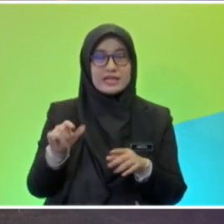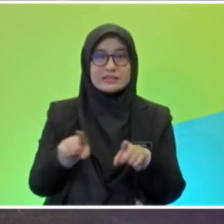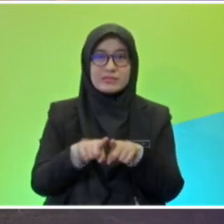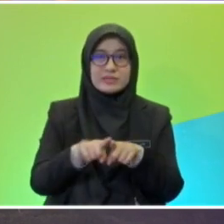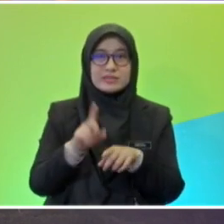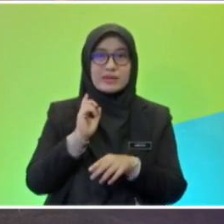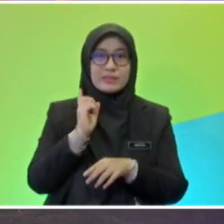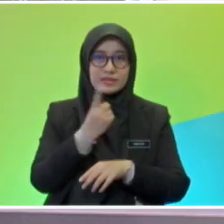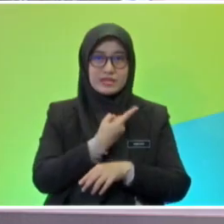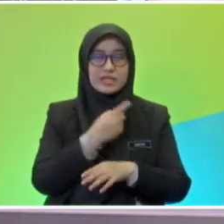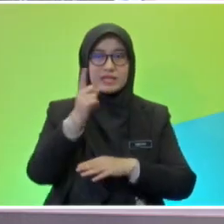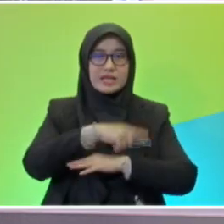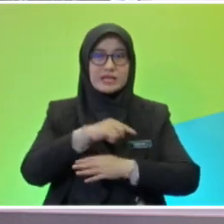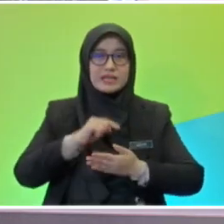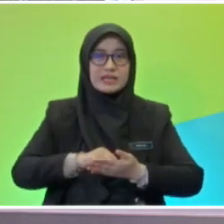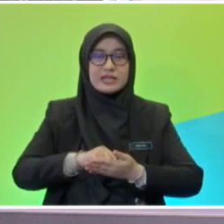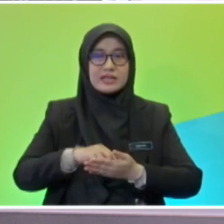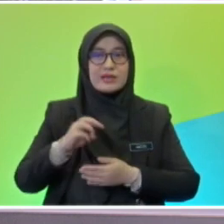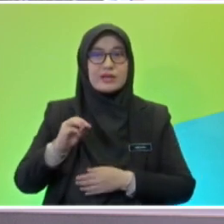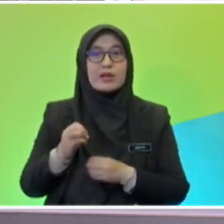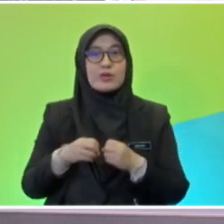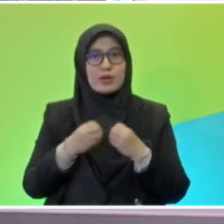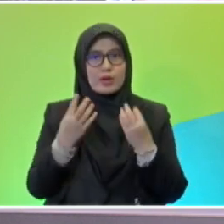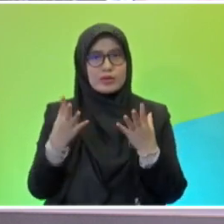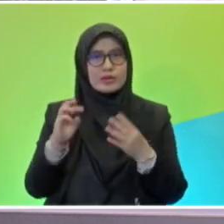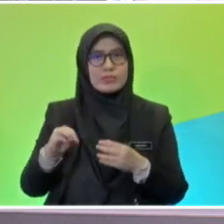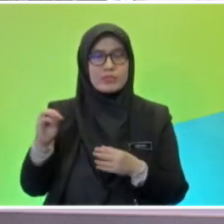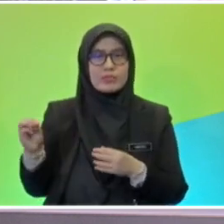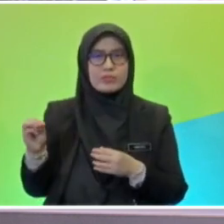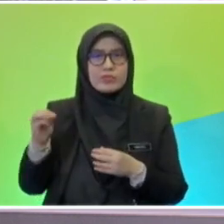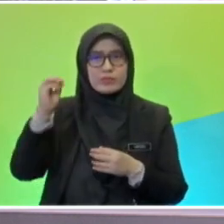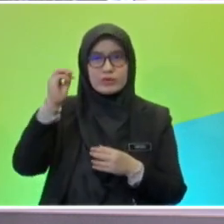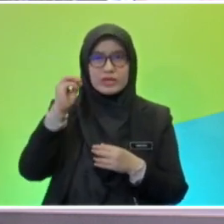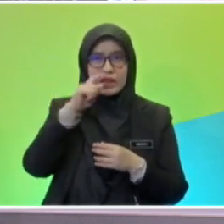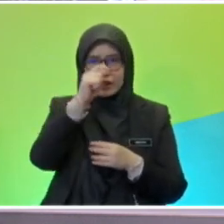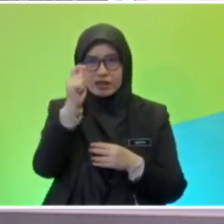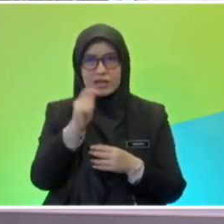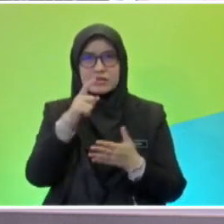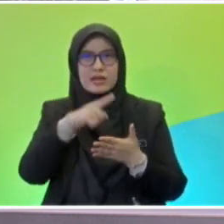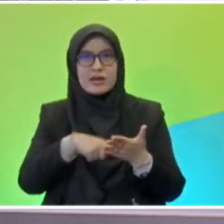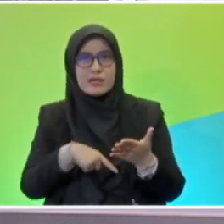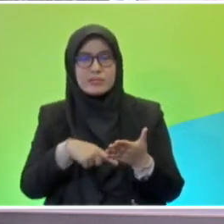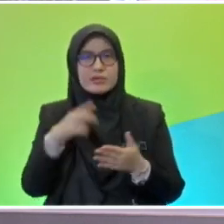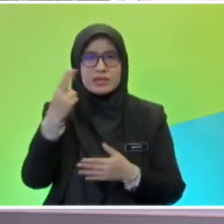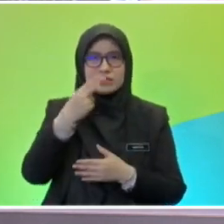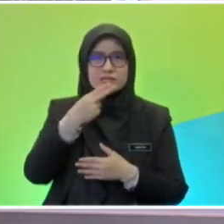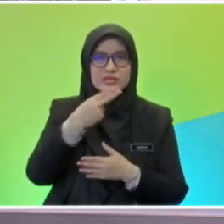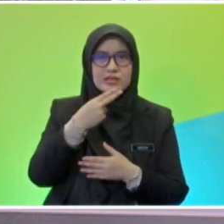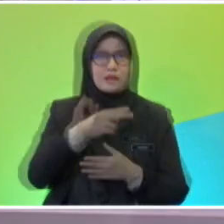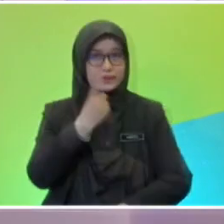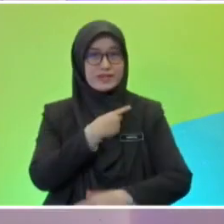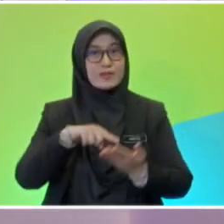siapa si ramai juga Hah sejarah hapus sebagian tidak jadi silakan